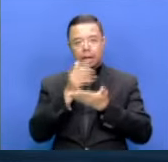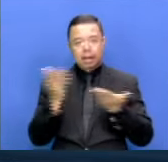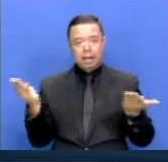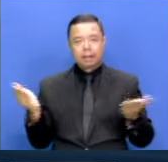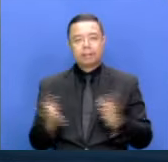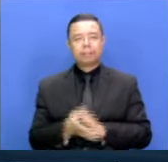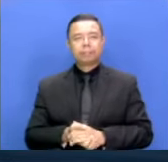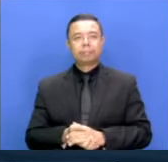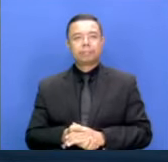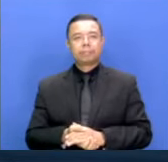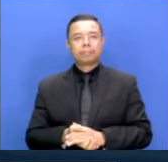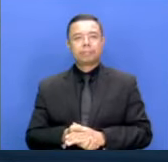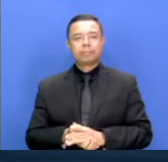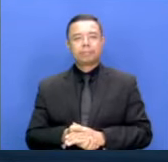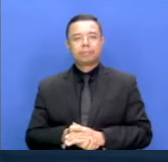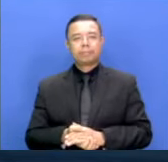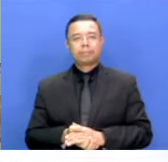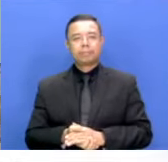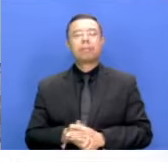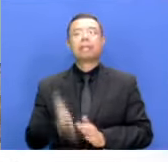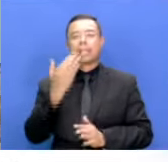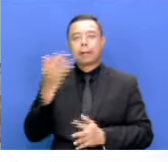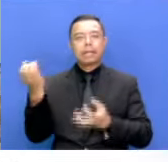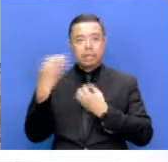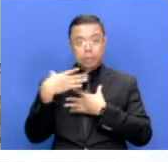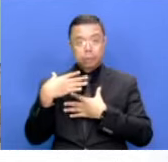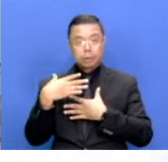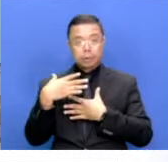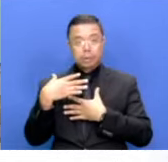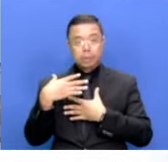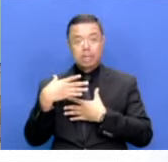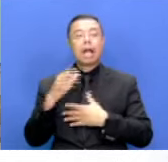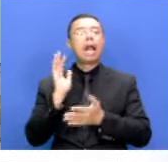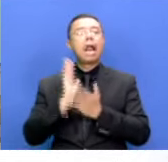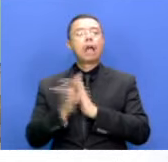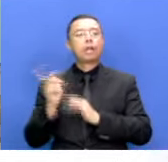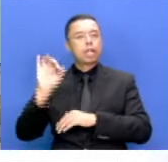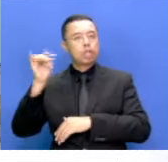Andi Kumala di Jakarta. Baik, terima kasih Danita Riyadini mengabarkan